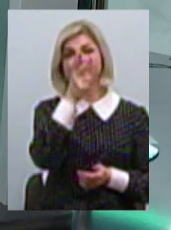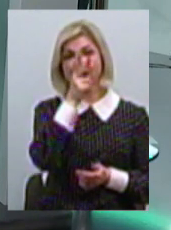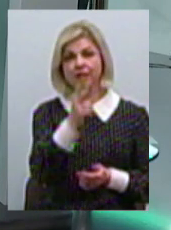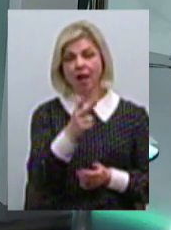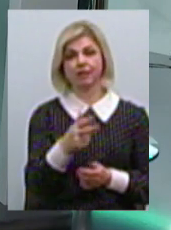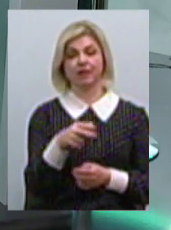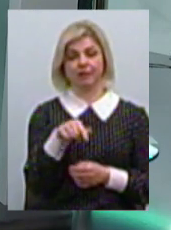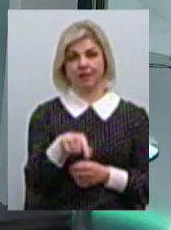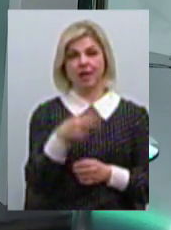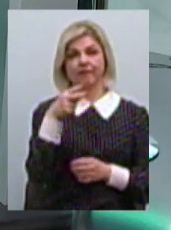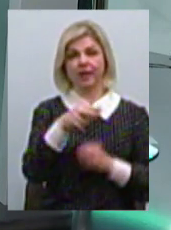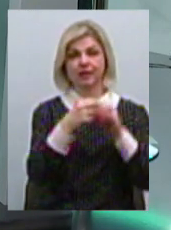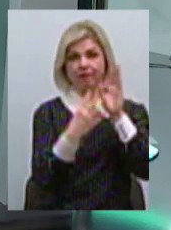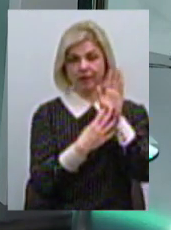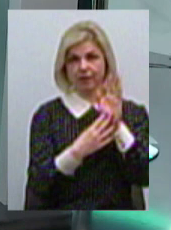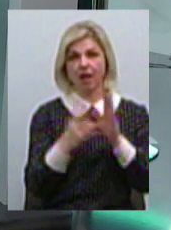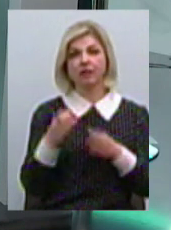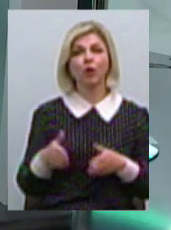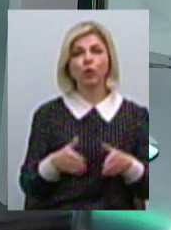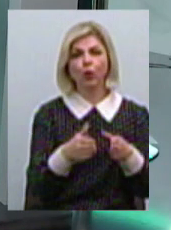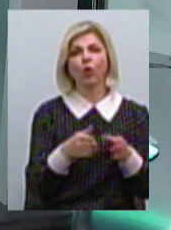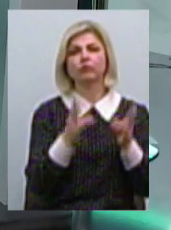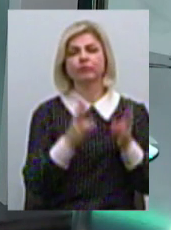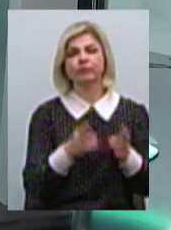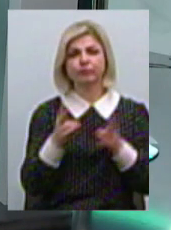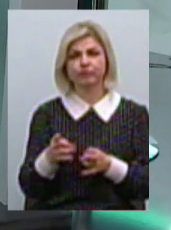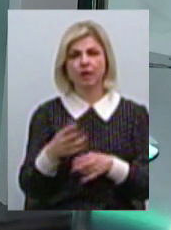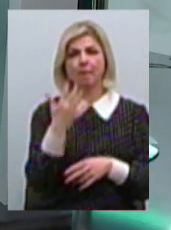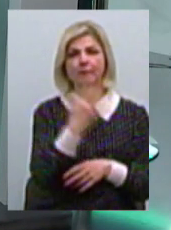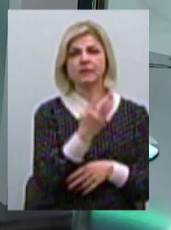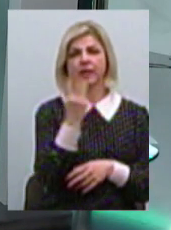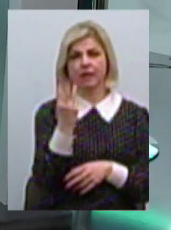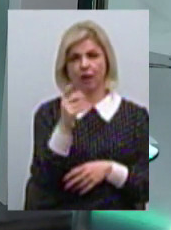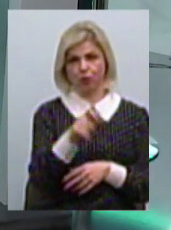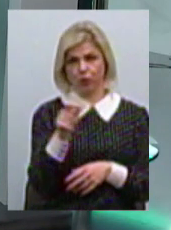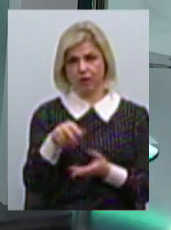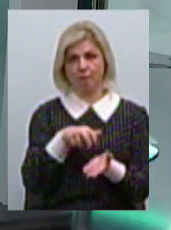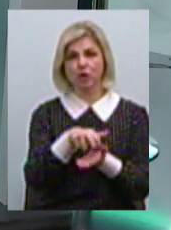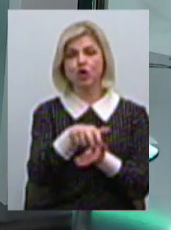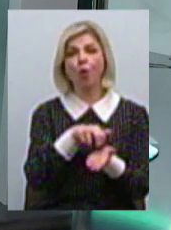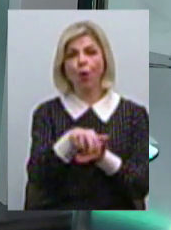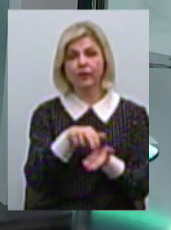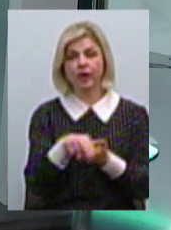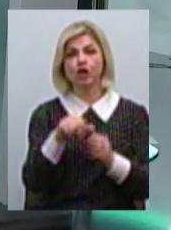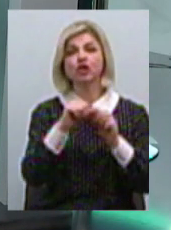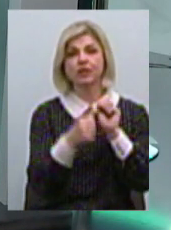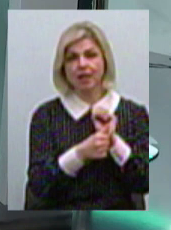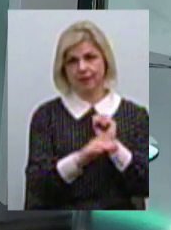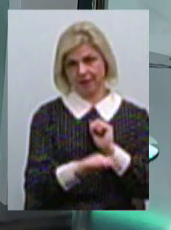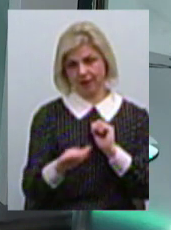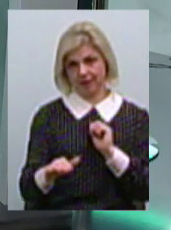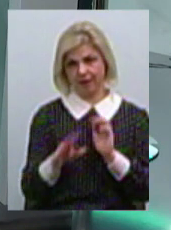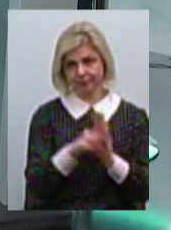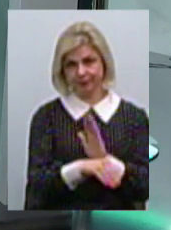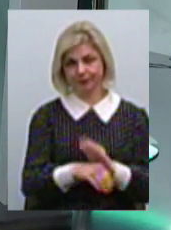2019 року на дорогах Миколаївщини отримали травми 53 пішоходи, з них 16 дітей.